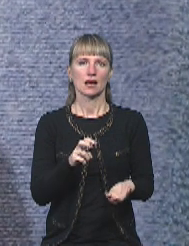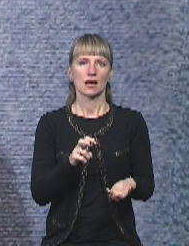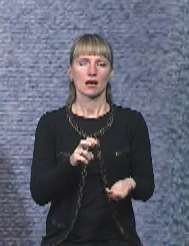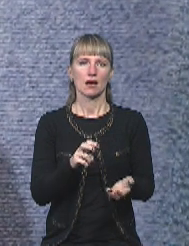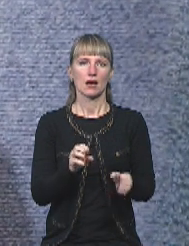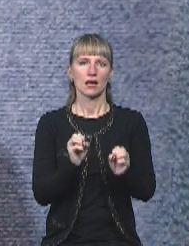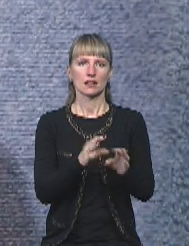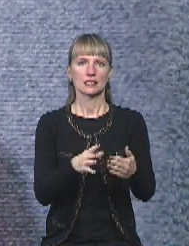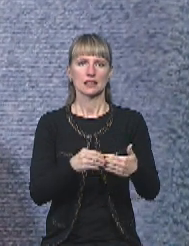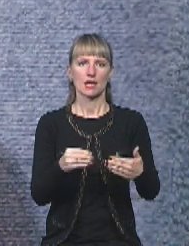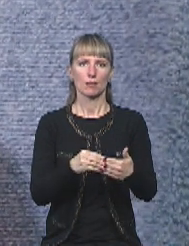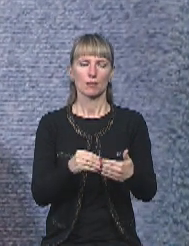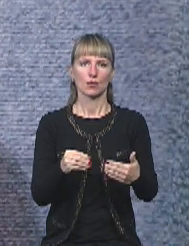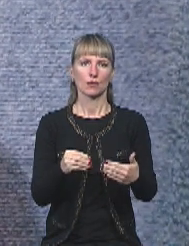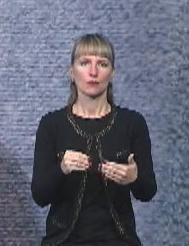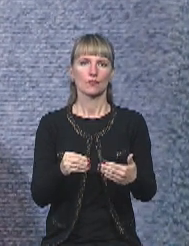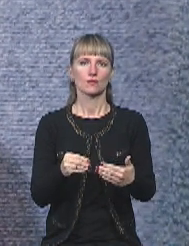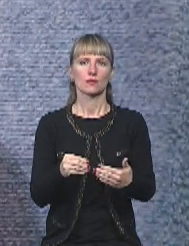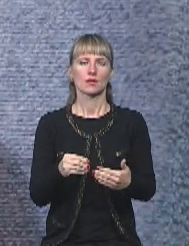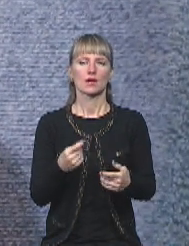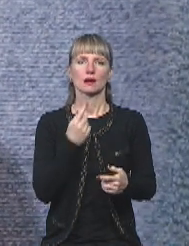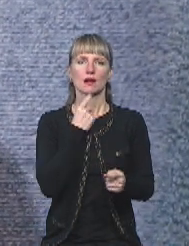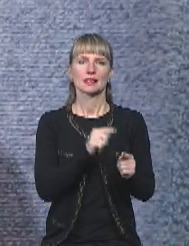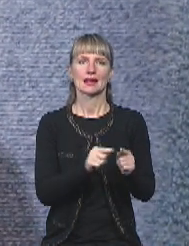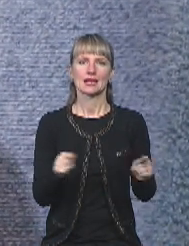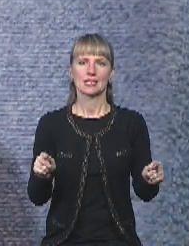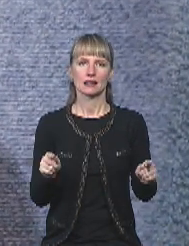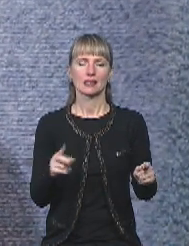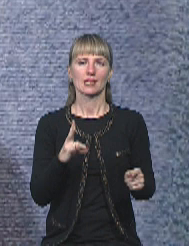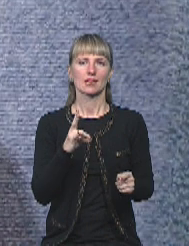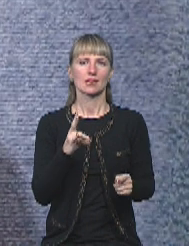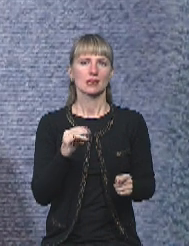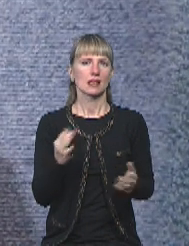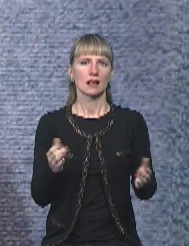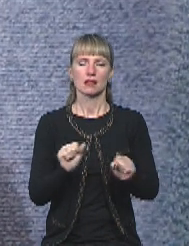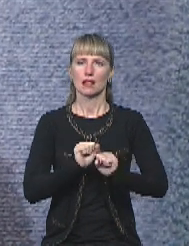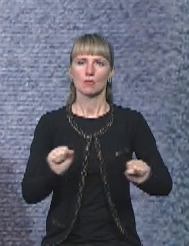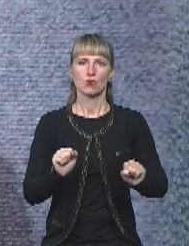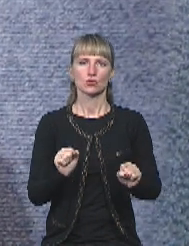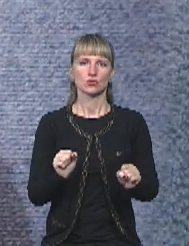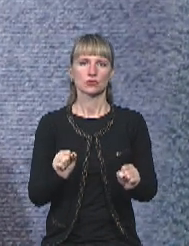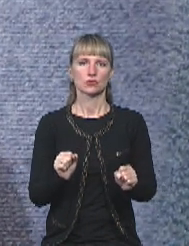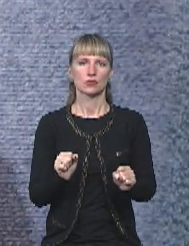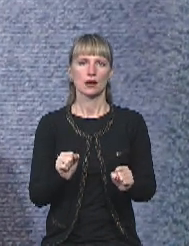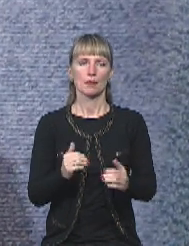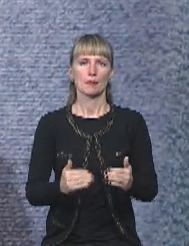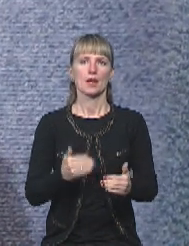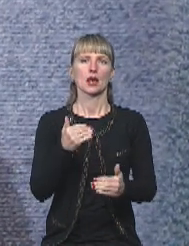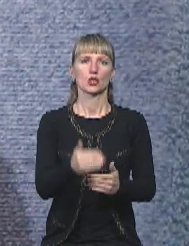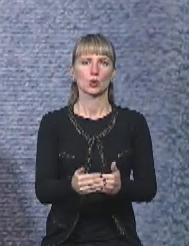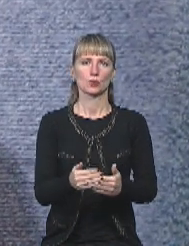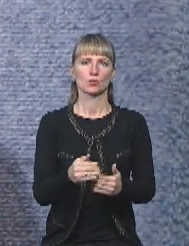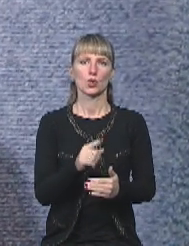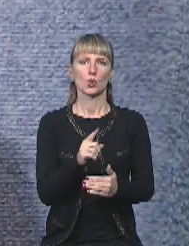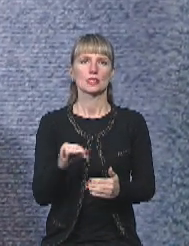для вас є тою червоною лінією, яку жодним чином не можна перетнути зараз. От для кожної з вас на